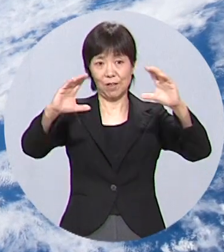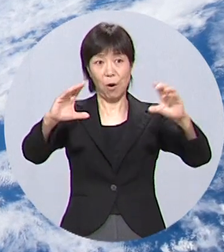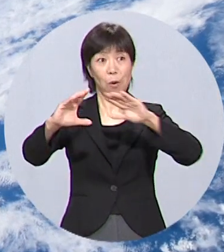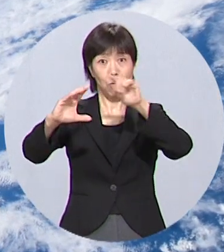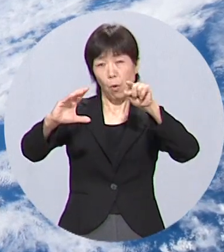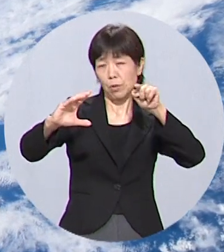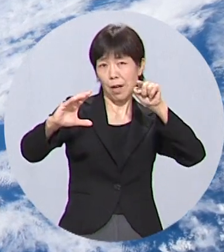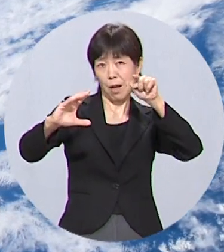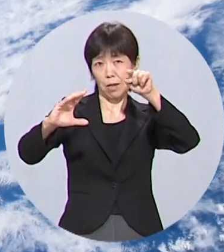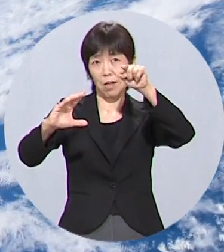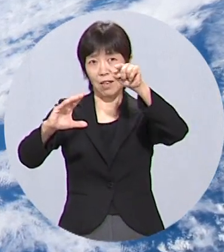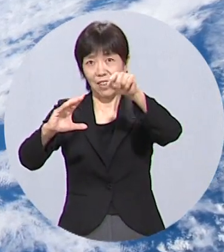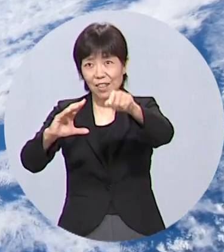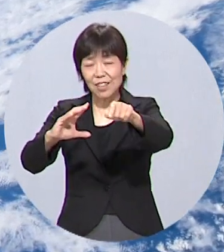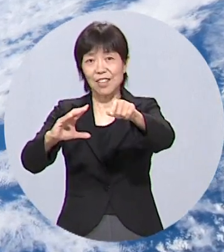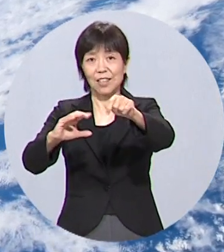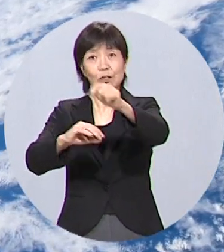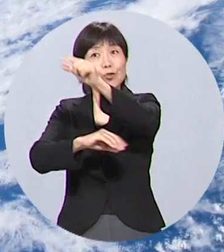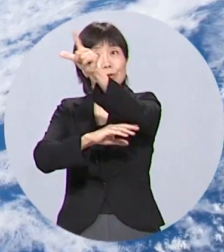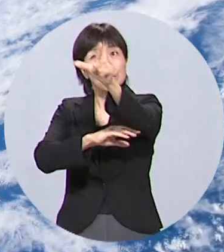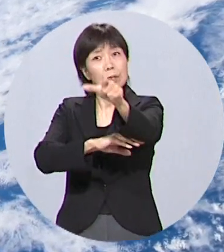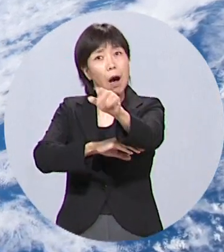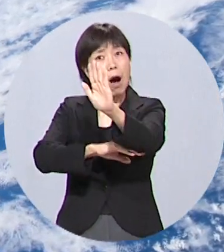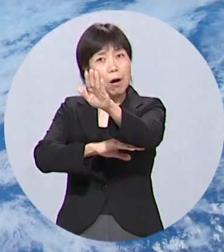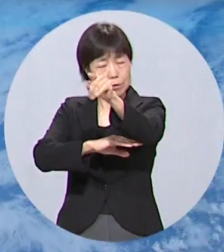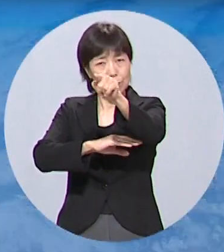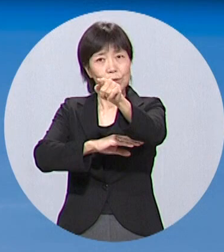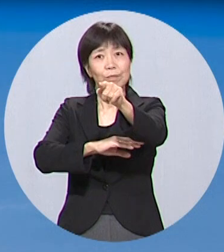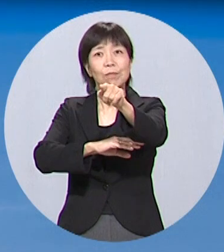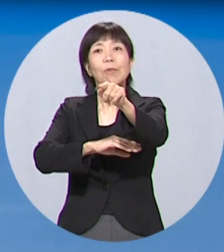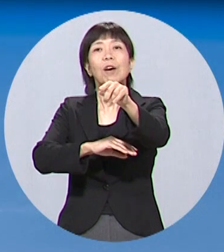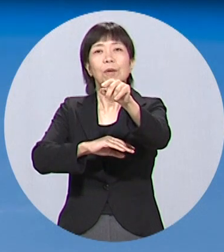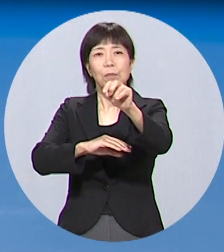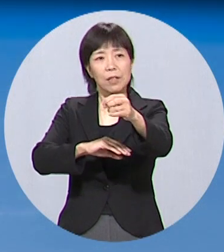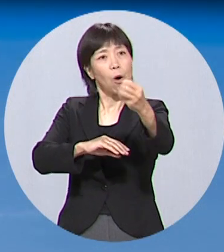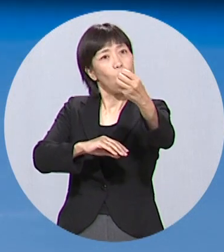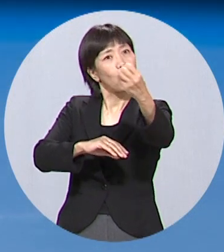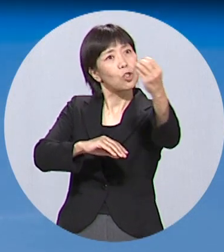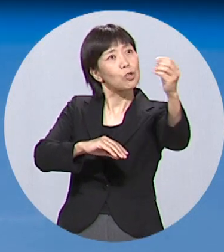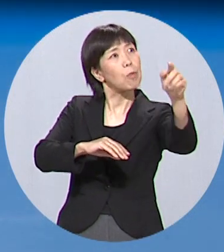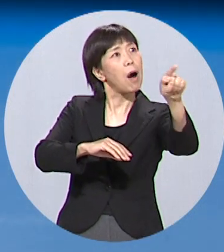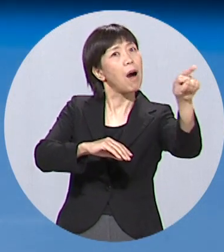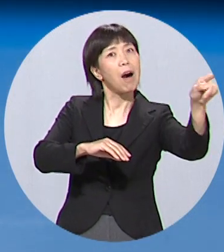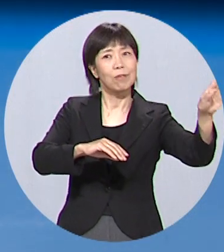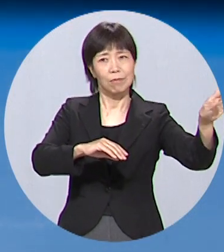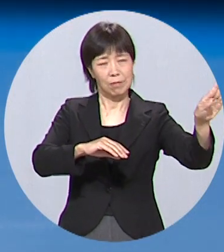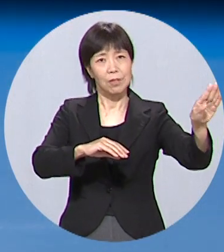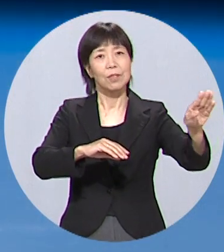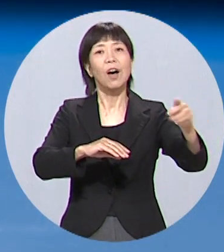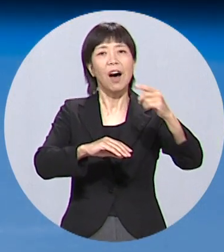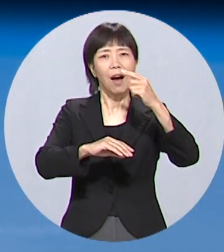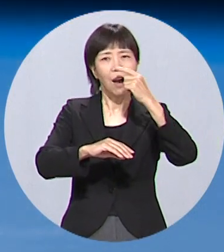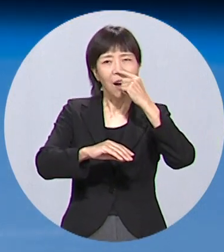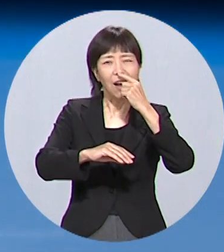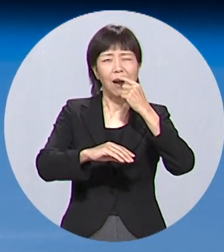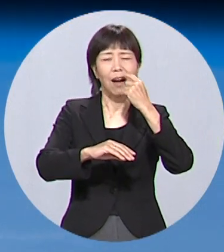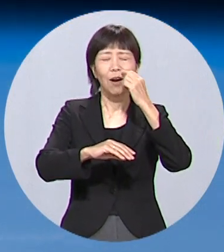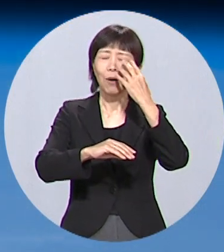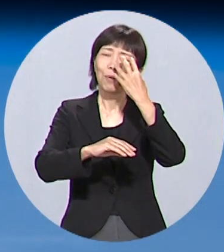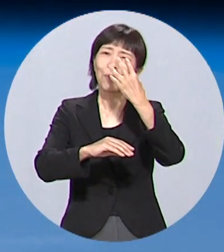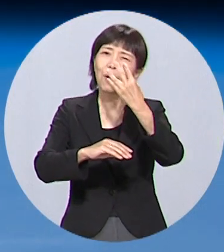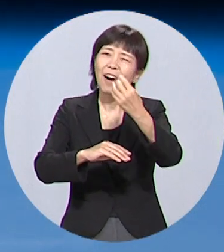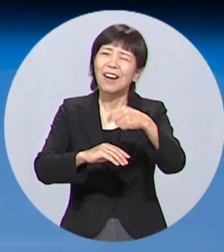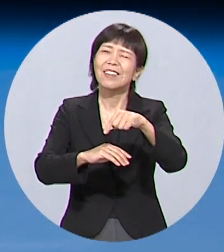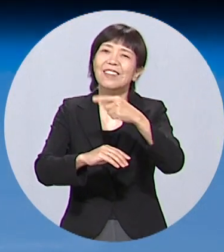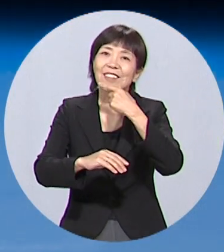ション、その先にやはり輝いている月を見てみると、やはりあの月とか星々がですね、私たちを探査に導いてくれ